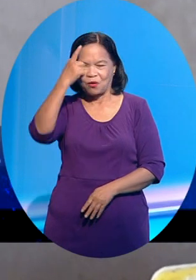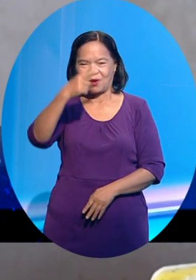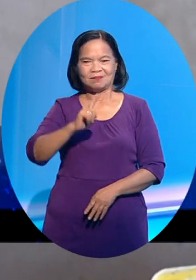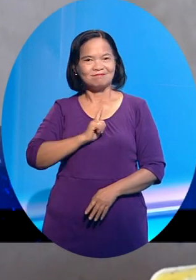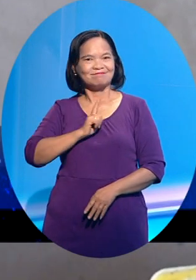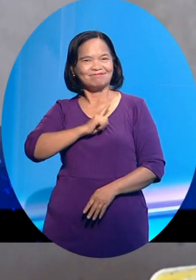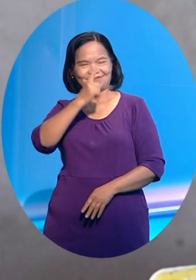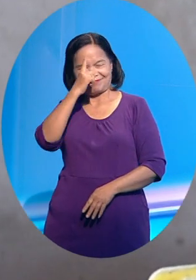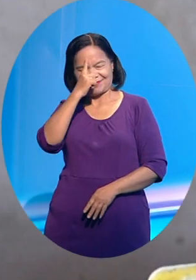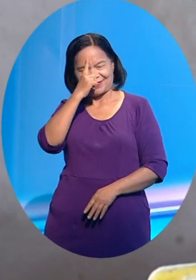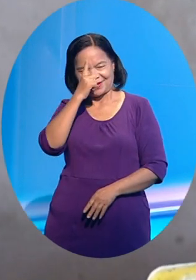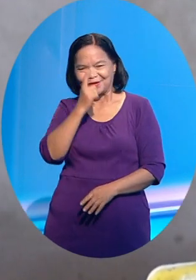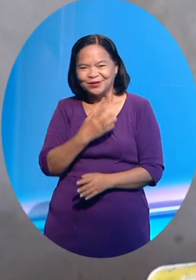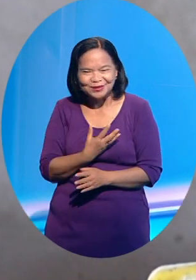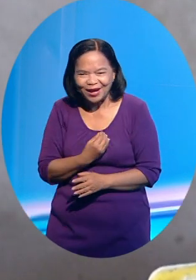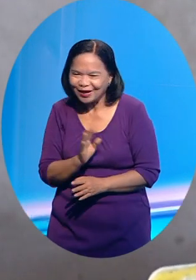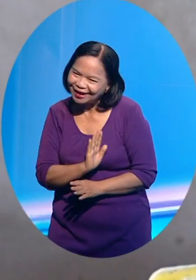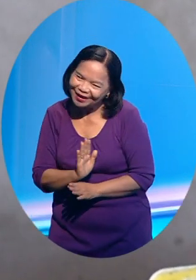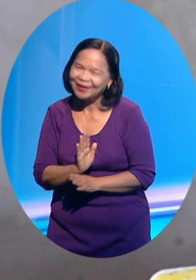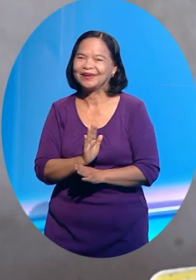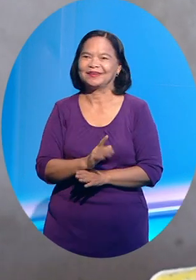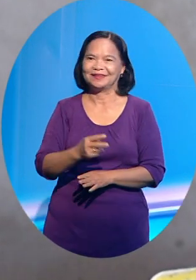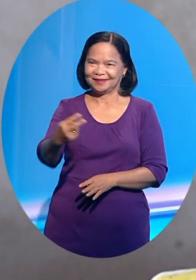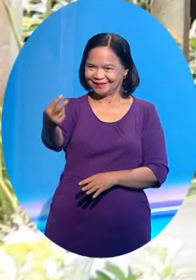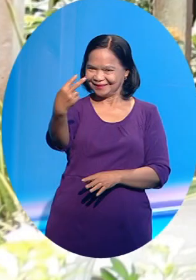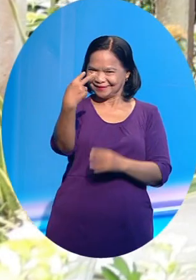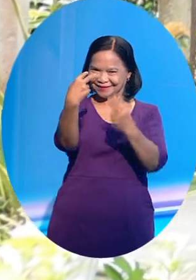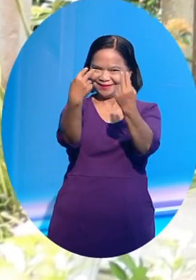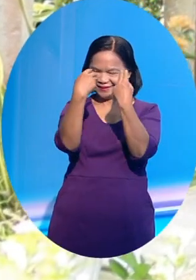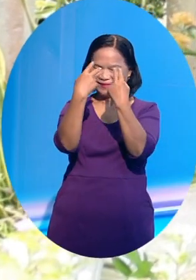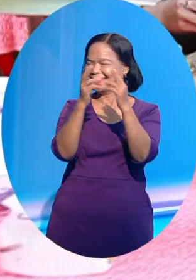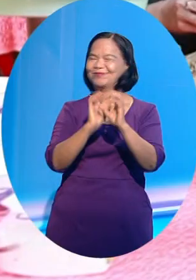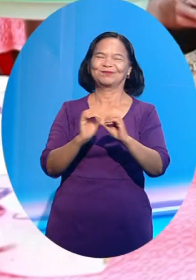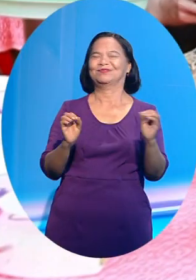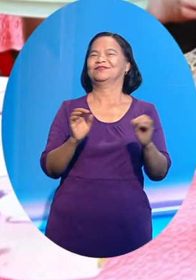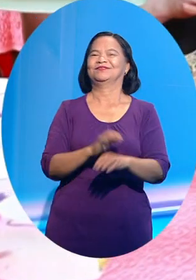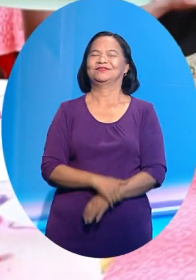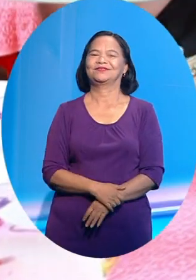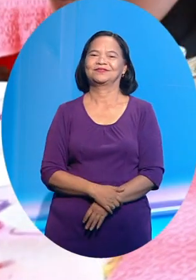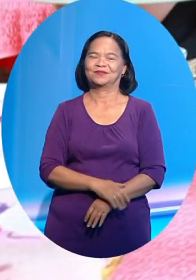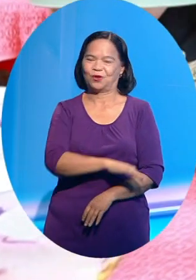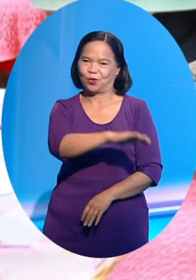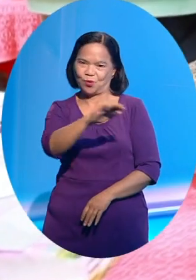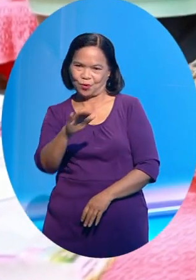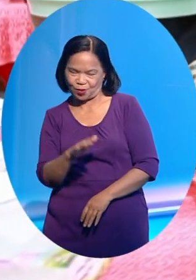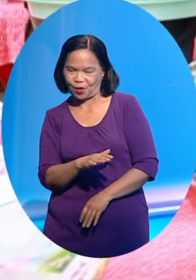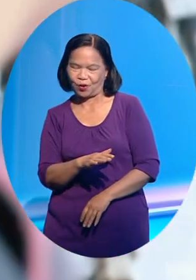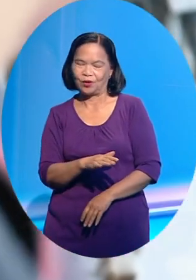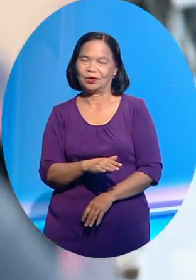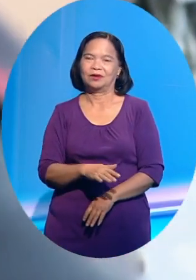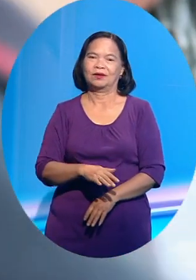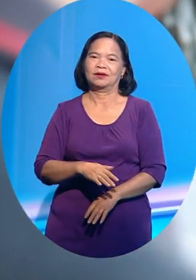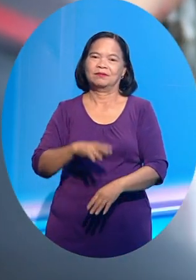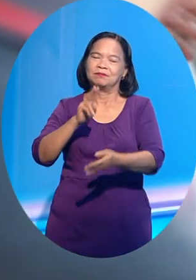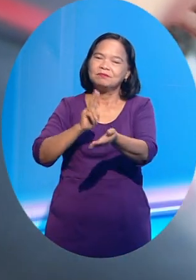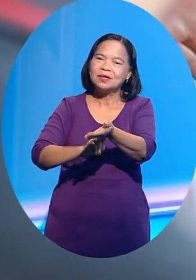hơn, mình không có còn rụt rè hay là sợ mỗi ánh mắt của mọi người nữa. Đoàn Chi hội Bạch Biến Việt Nam đã đến thăm hỏi sức khỏe và động viên